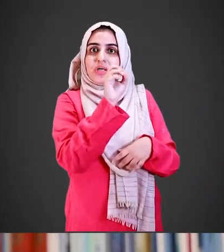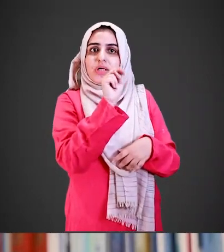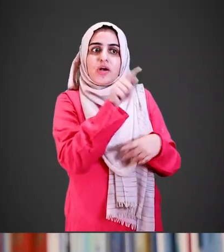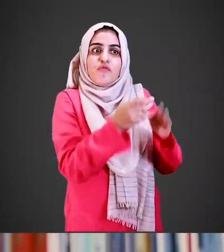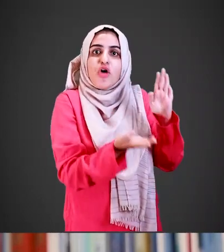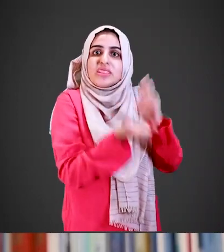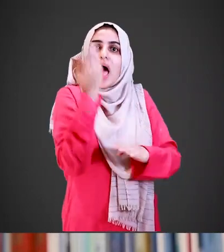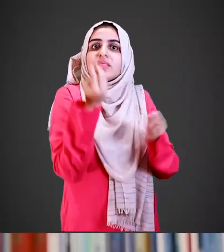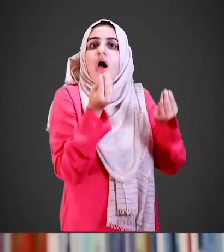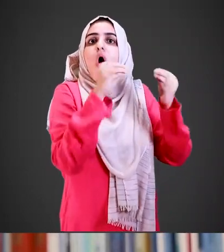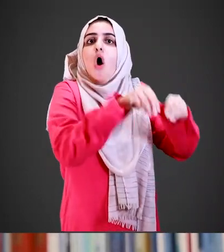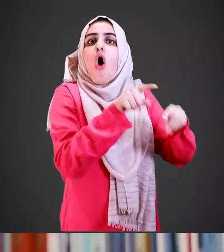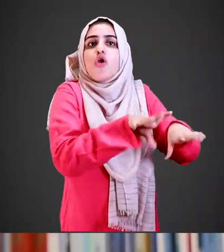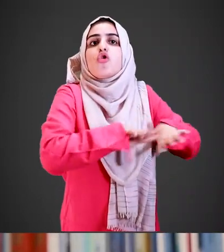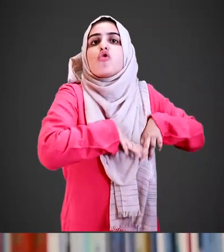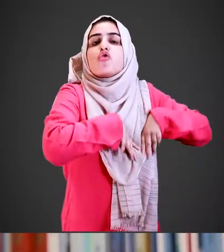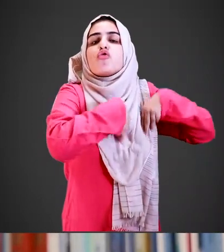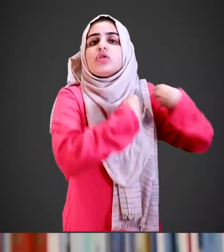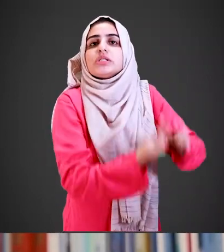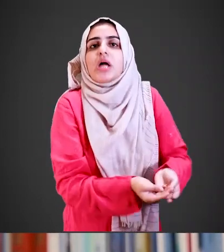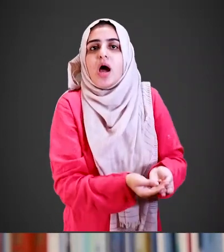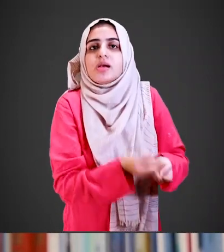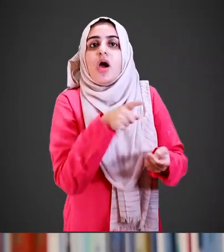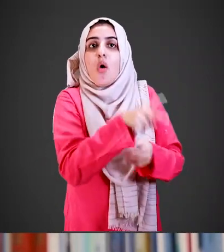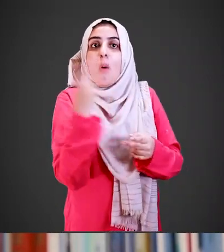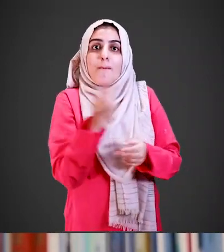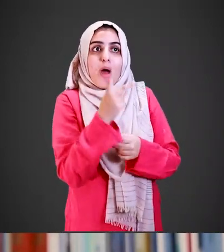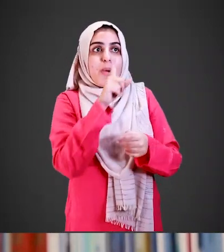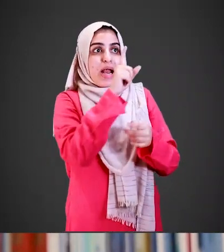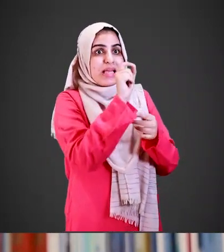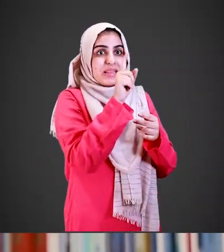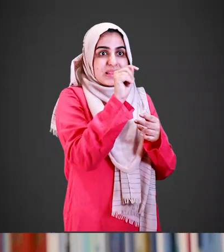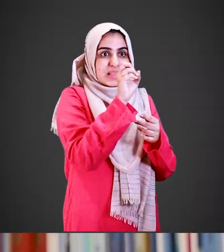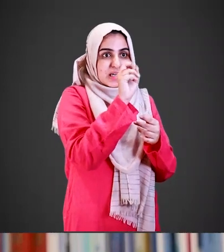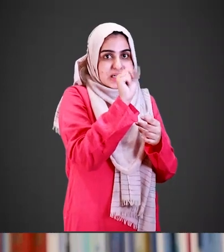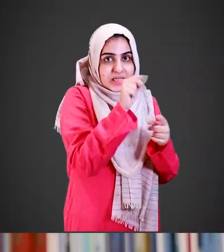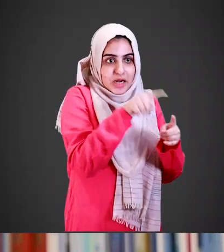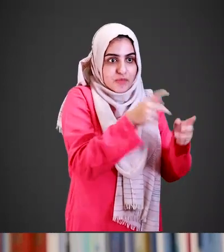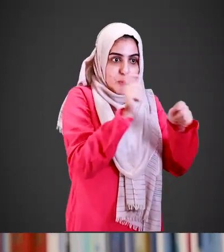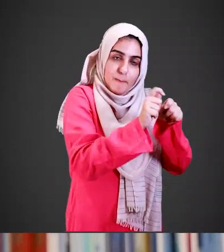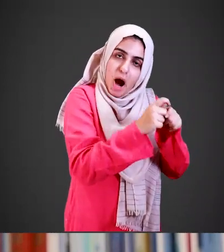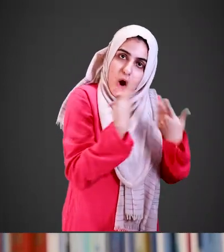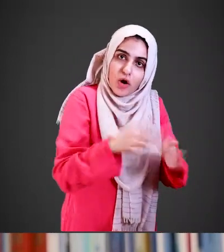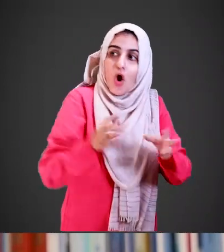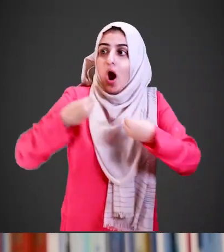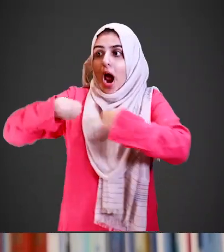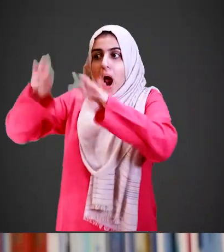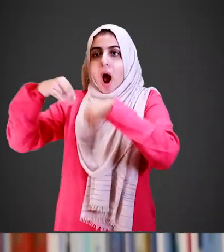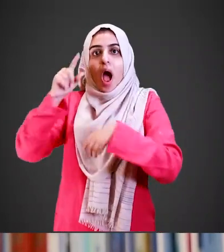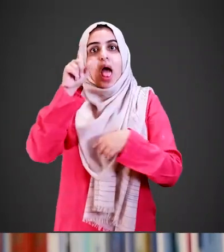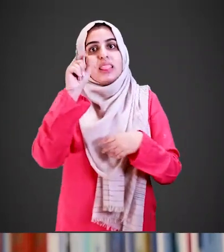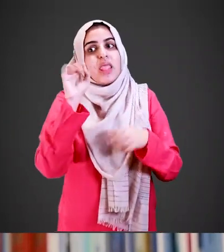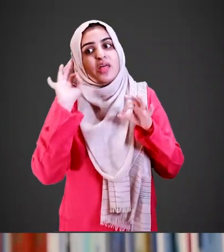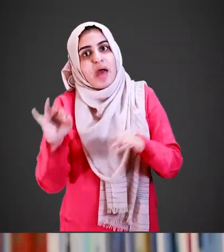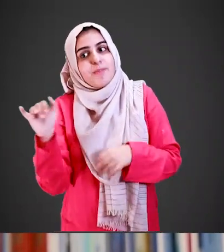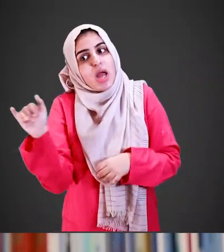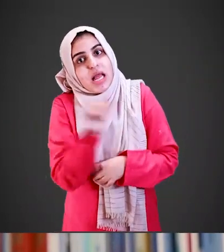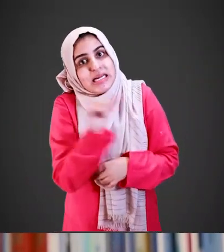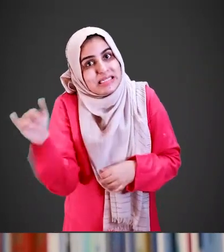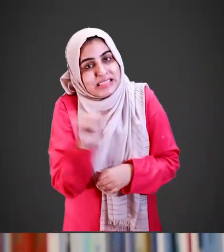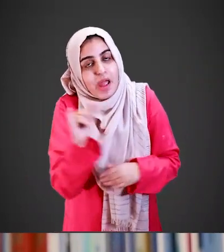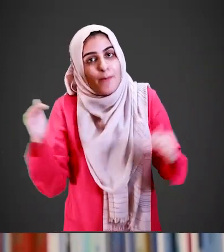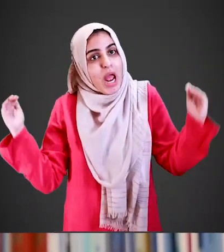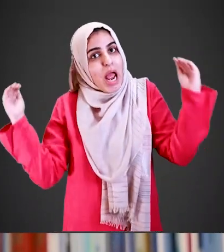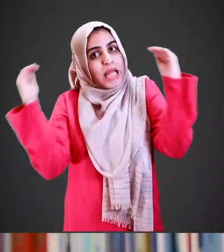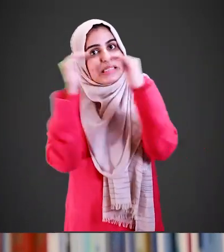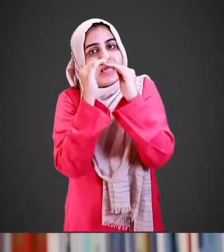वो इजाफा है। इसी तरह से अगर 10 टन पैदावार है और 10 टन ही तलब है, सप्लाई यानी कि जो तरसील है वो भी 10 टन और